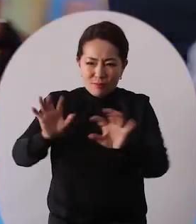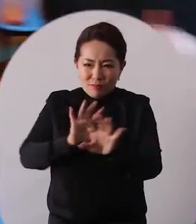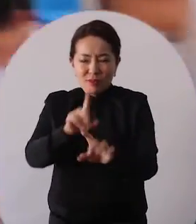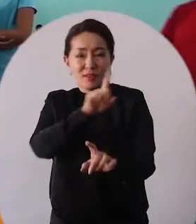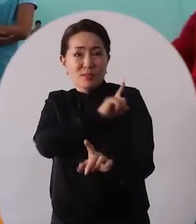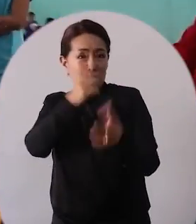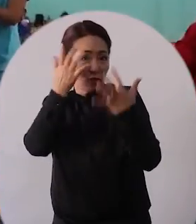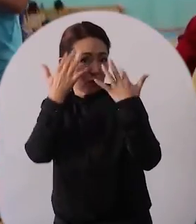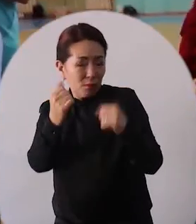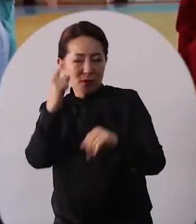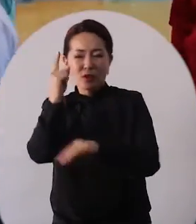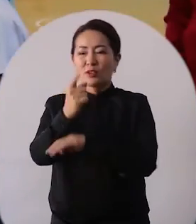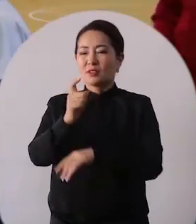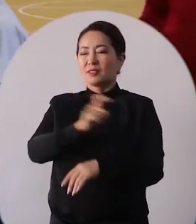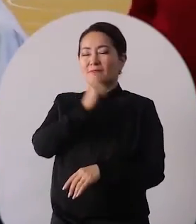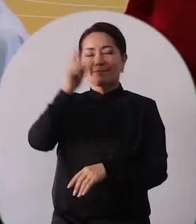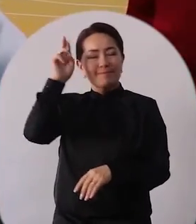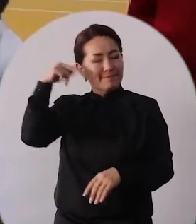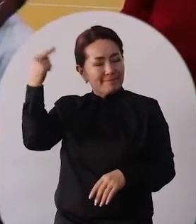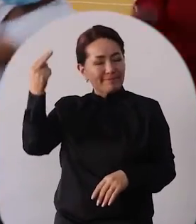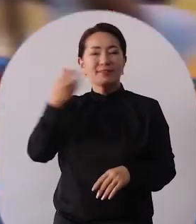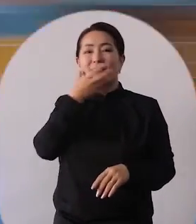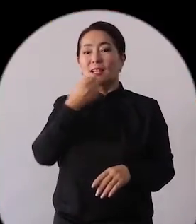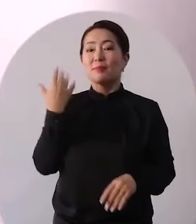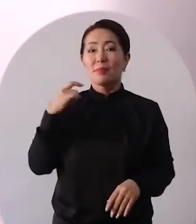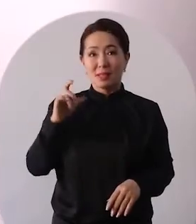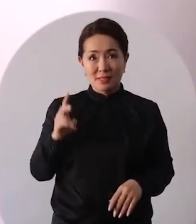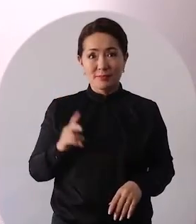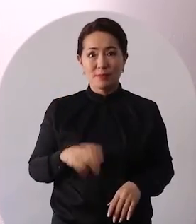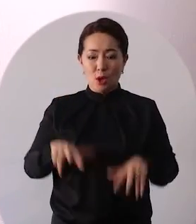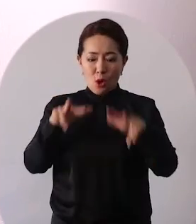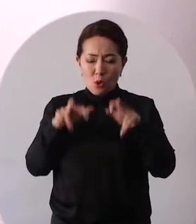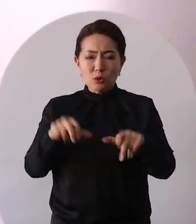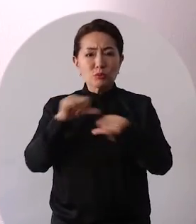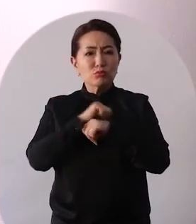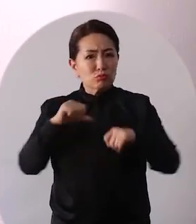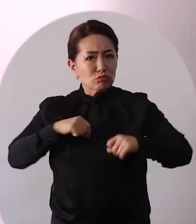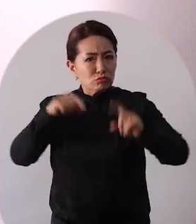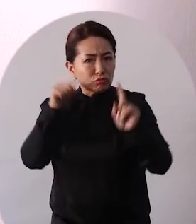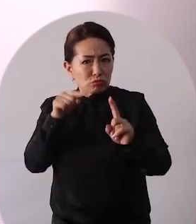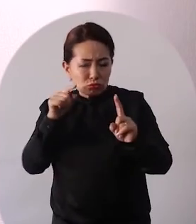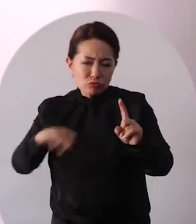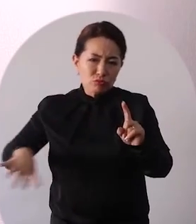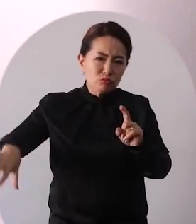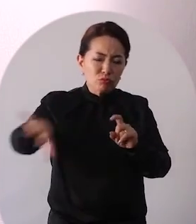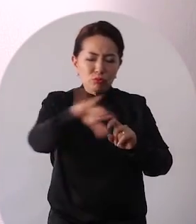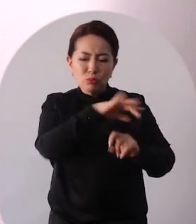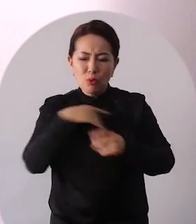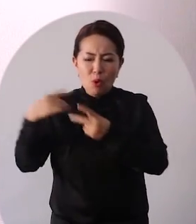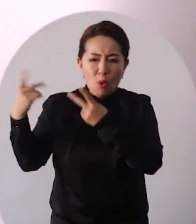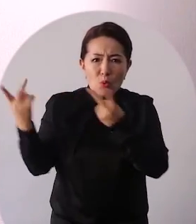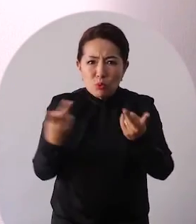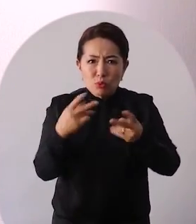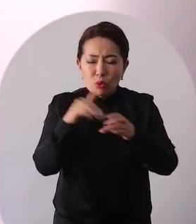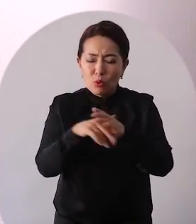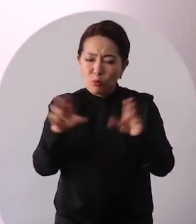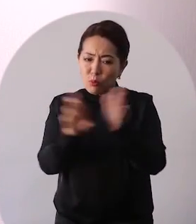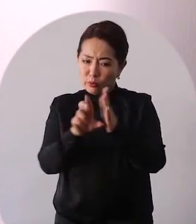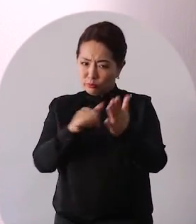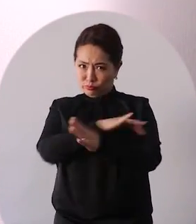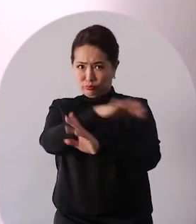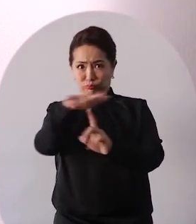тоглоомын тоглолч нэгэн өдрийг бас дурсамжтай сайхан өнгөрүүлсэн. Хөгжлийн бэрхшээлтэй иргэдэд үйлчлүүлэх бүхэл боломжоор хангаж